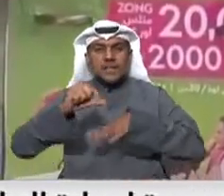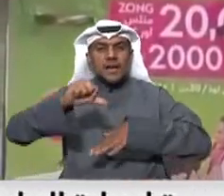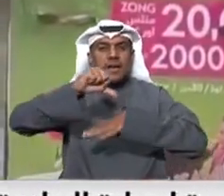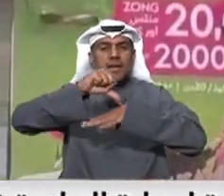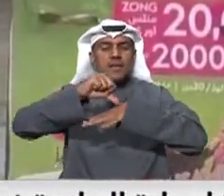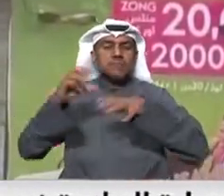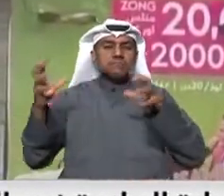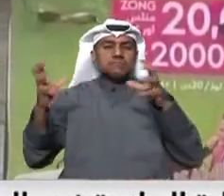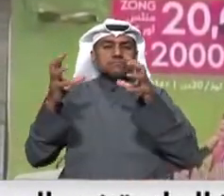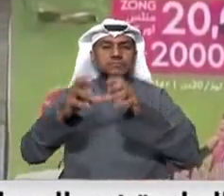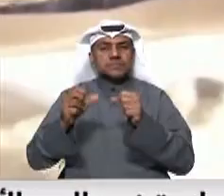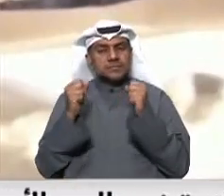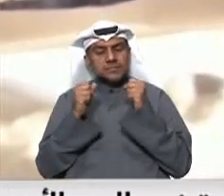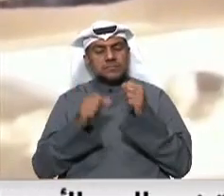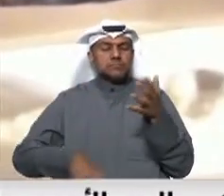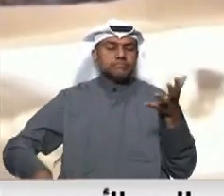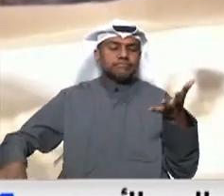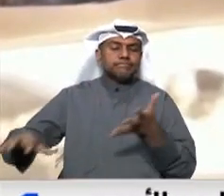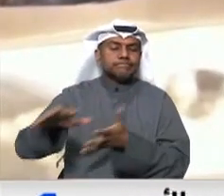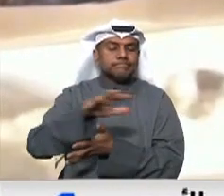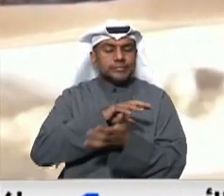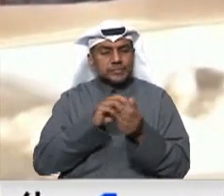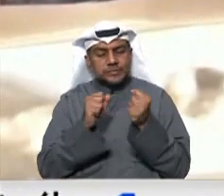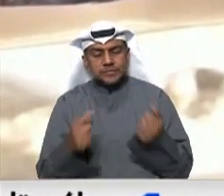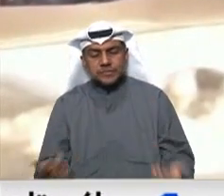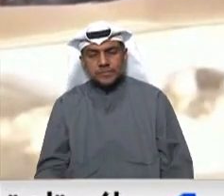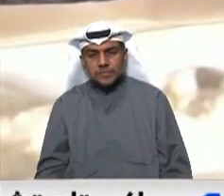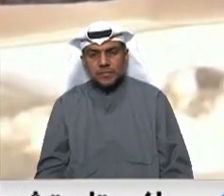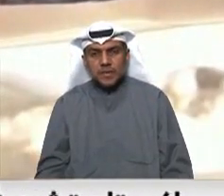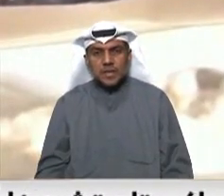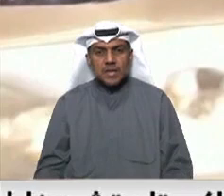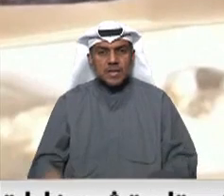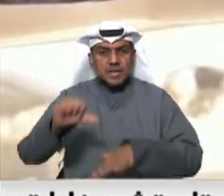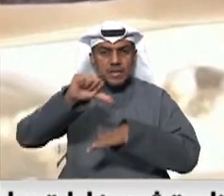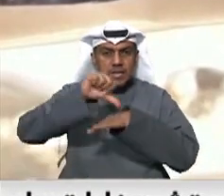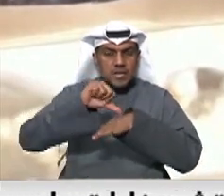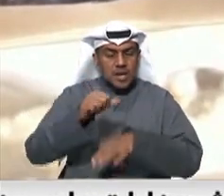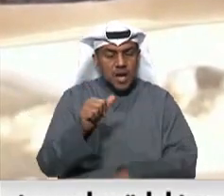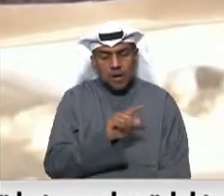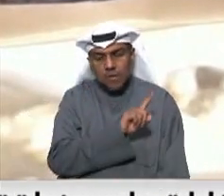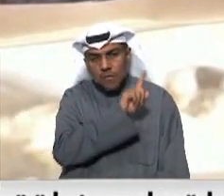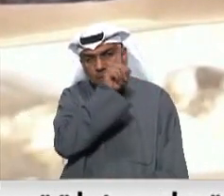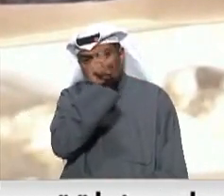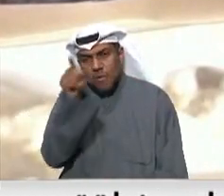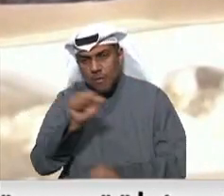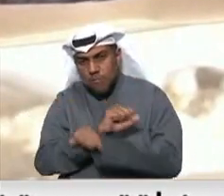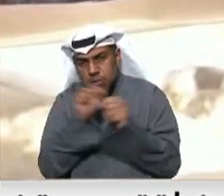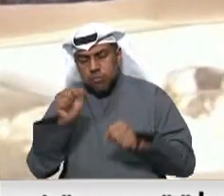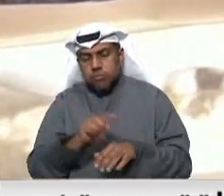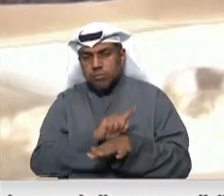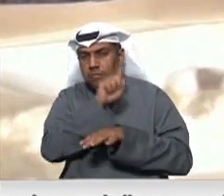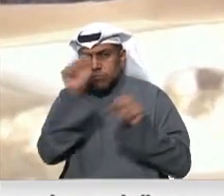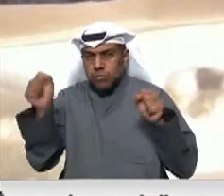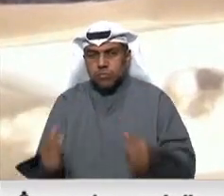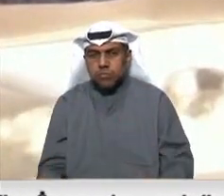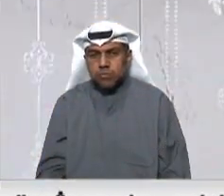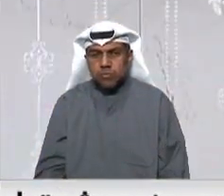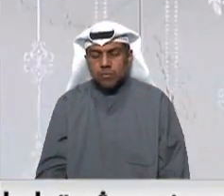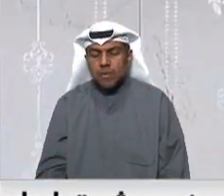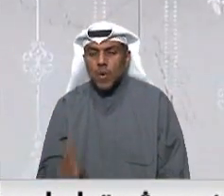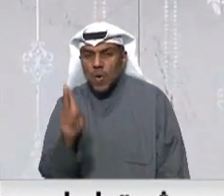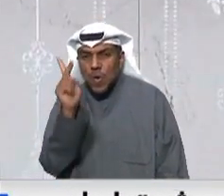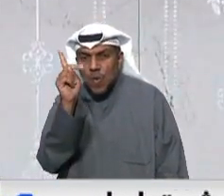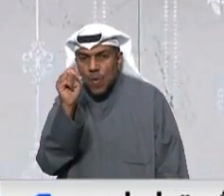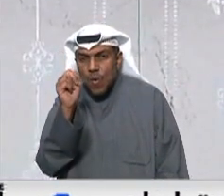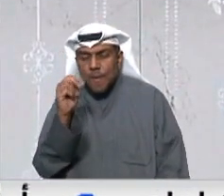قصف باكستاني على مواقع في ايران بعد يومين من قصف ايراني استهدف اقليم بلوشستان جنوبي غربي